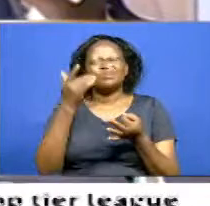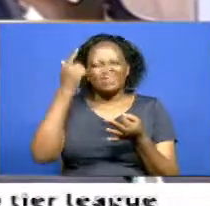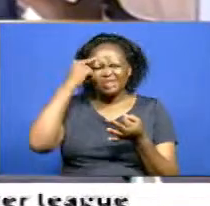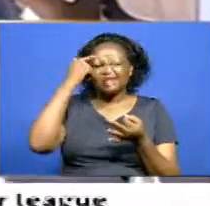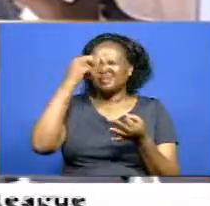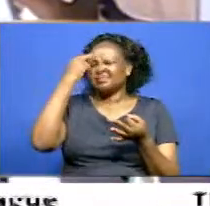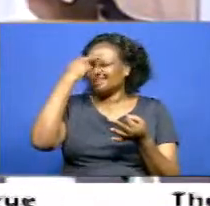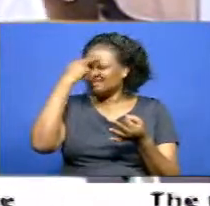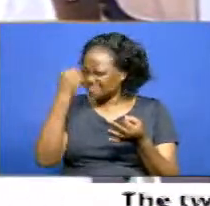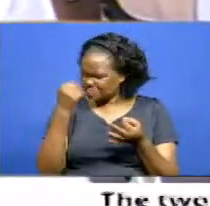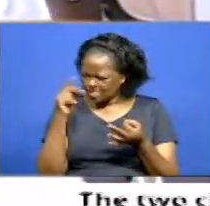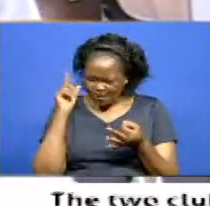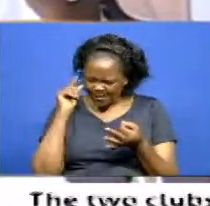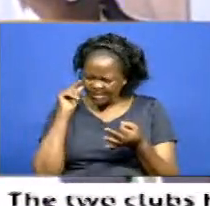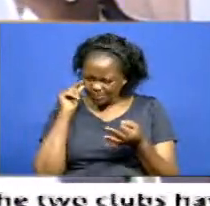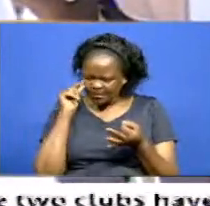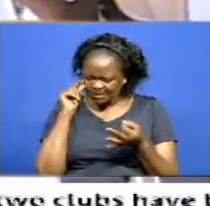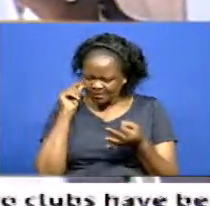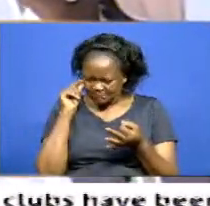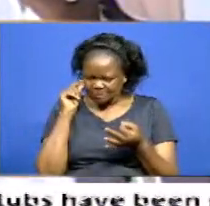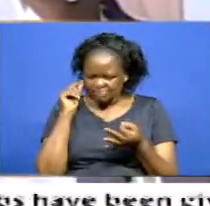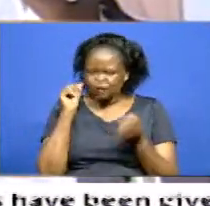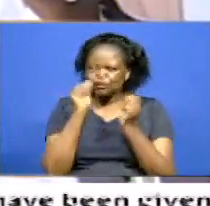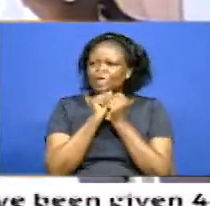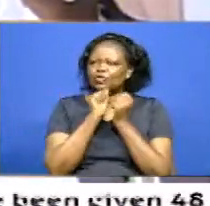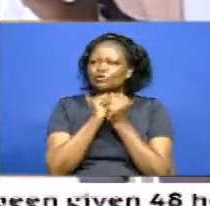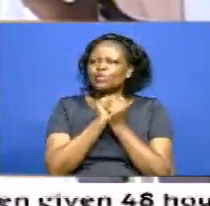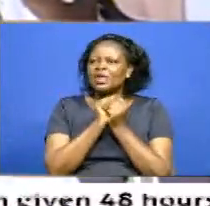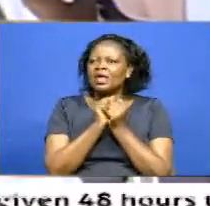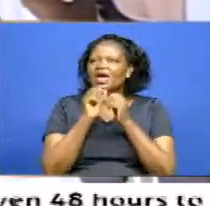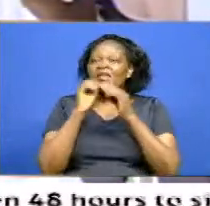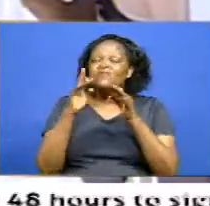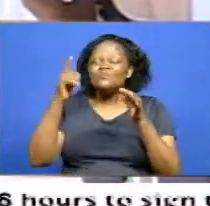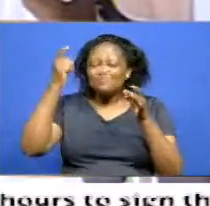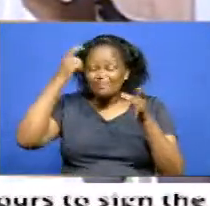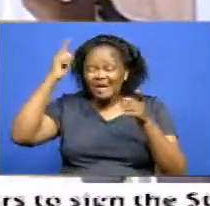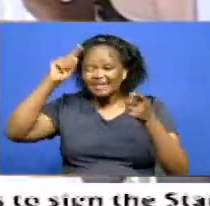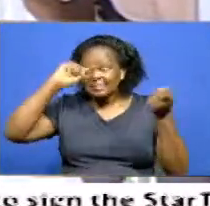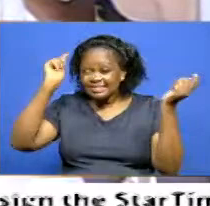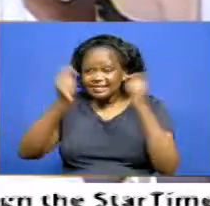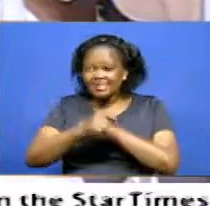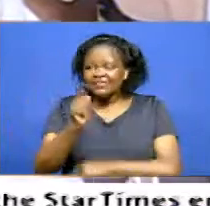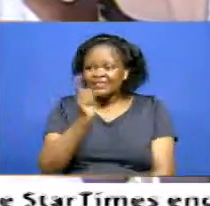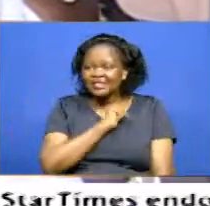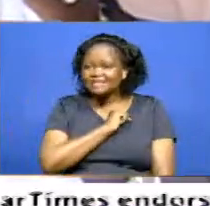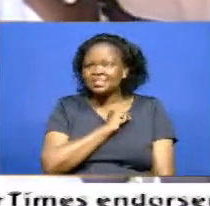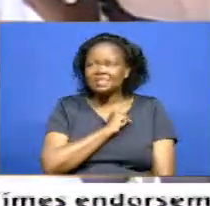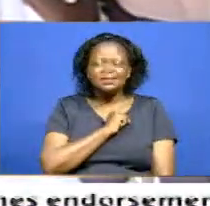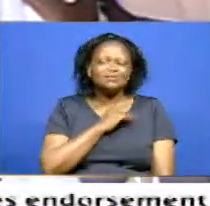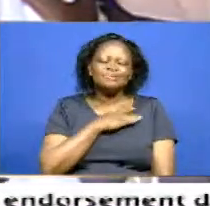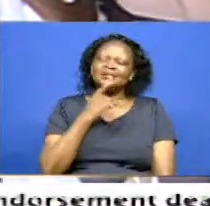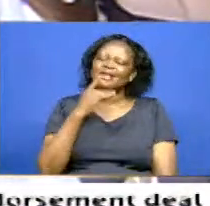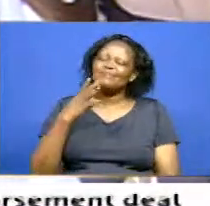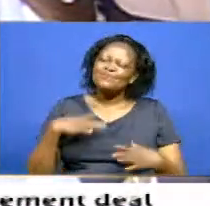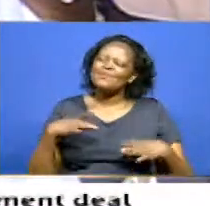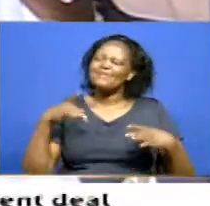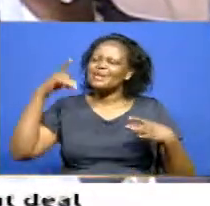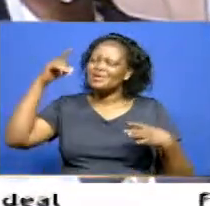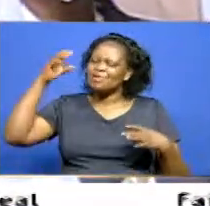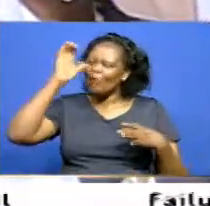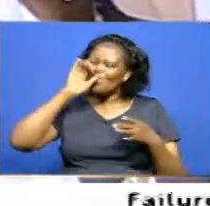ama Mombasa tulikuwa na yeye. Kama umebadilisha maoni yako, waambia wananchi ya Kenya nimebadilisha maoni